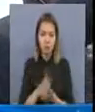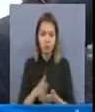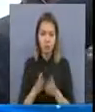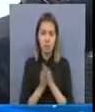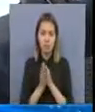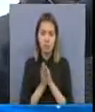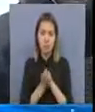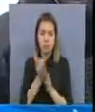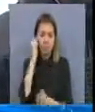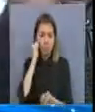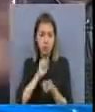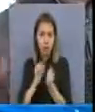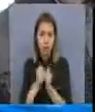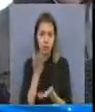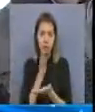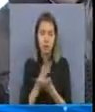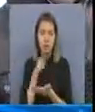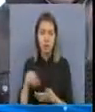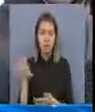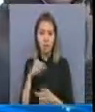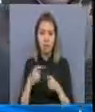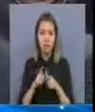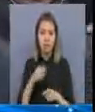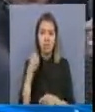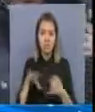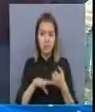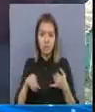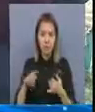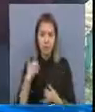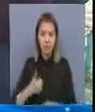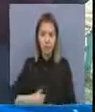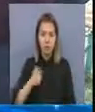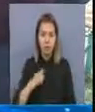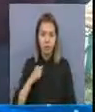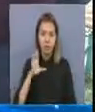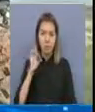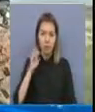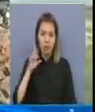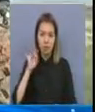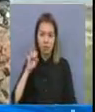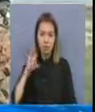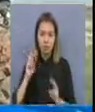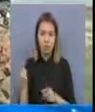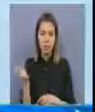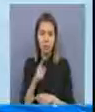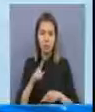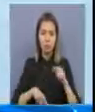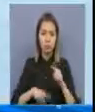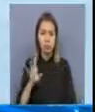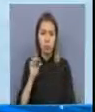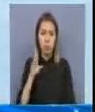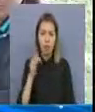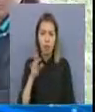таралған. Бабайшаның зираты жатыр сол жақта. Осы төңірек бәрі сол Жауардың жерлері тәрбиғына. Атақонысқа ат басын арнай бұрған ағайын туыс Бүгінбай